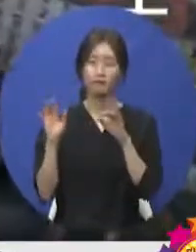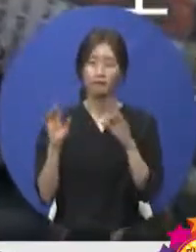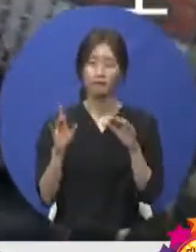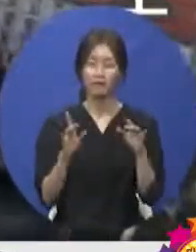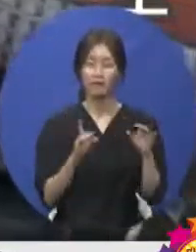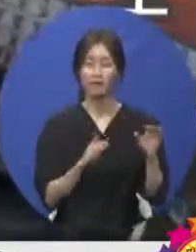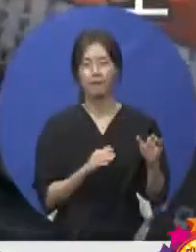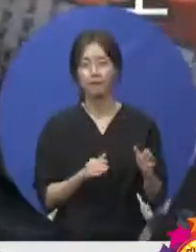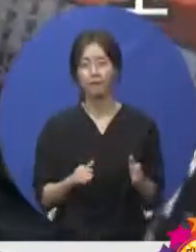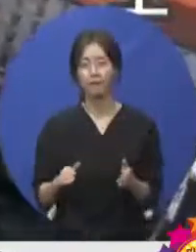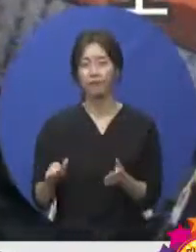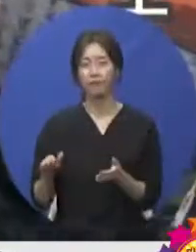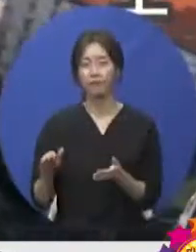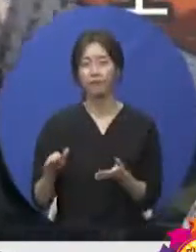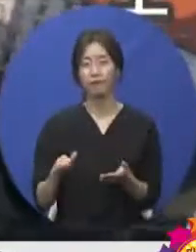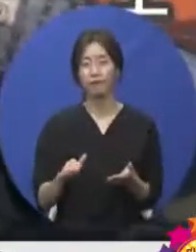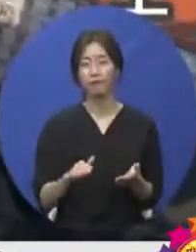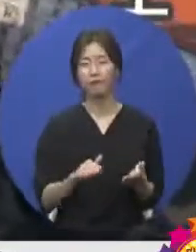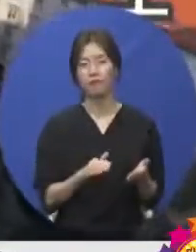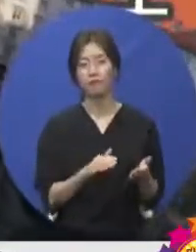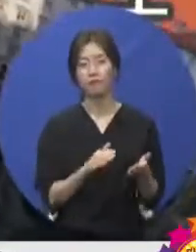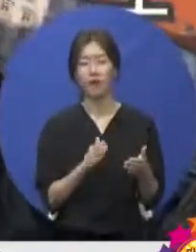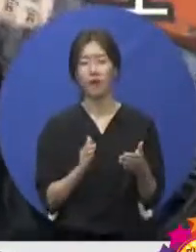지는 길이